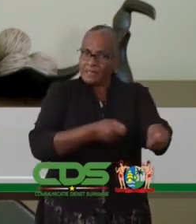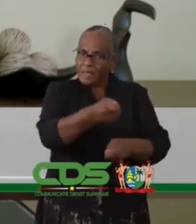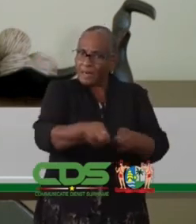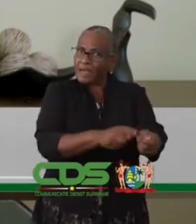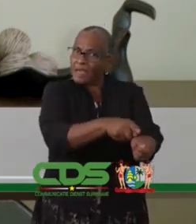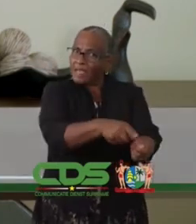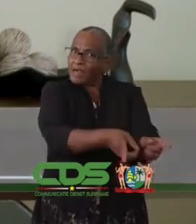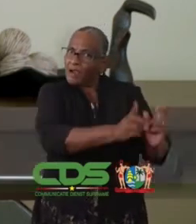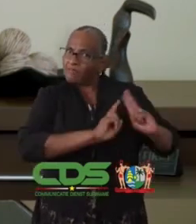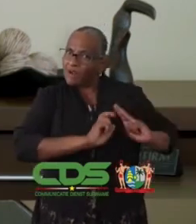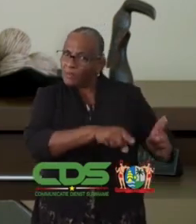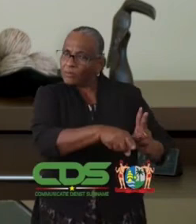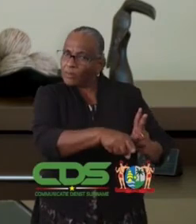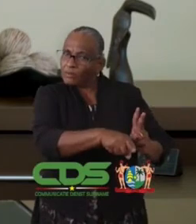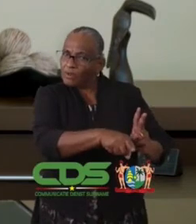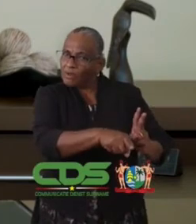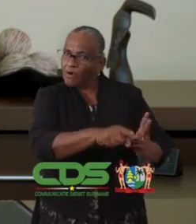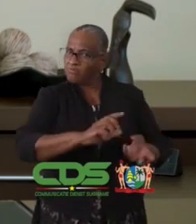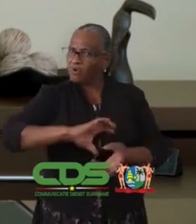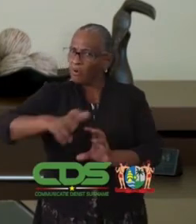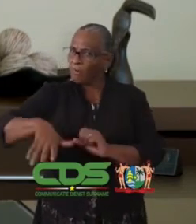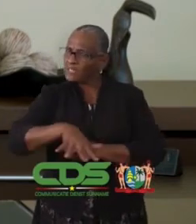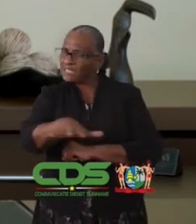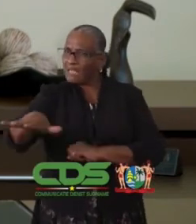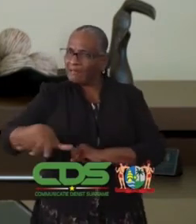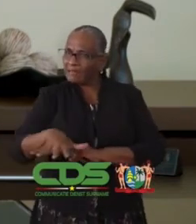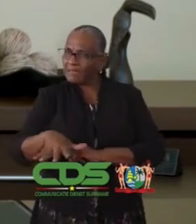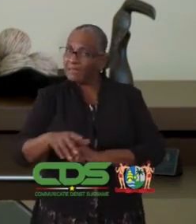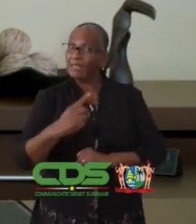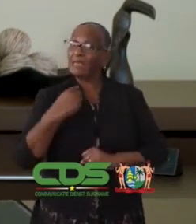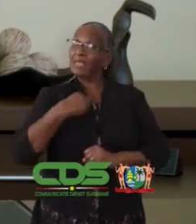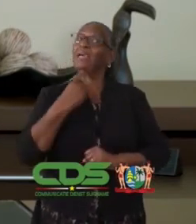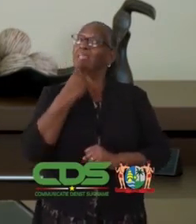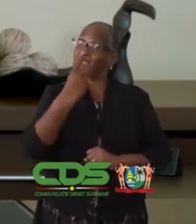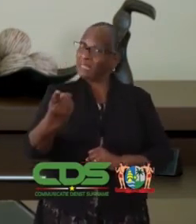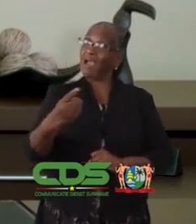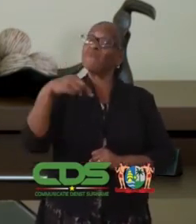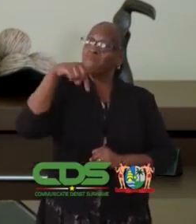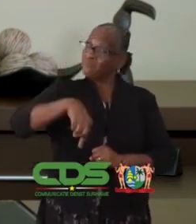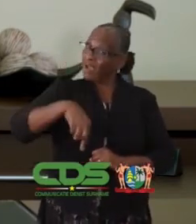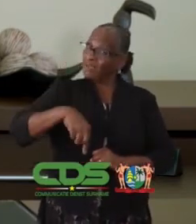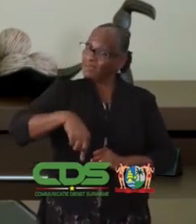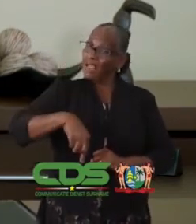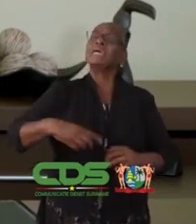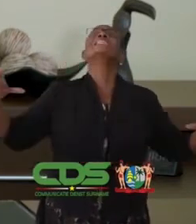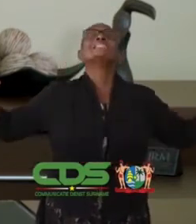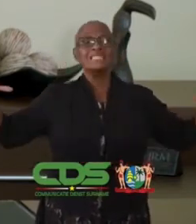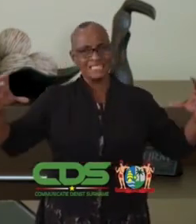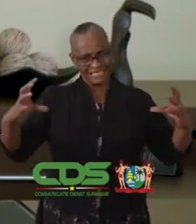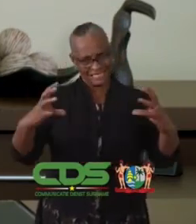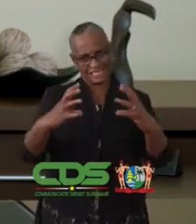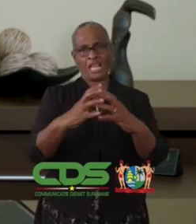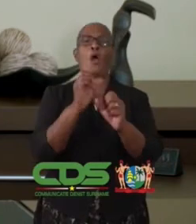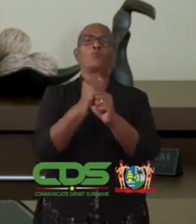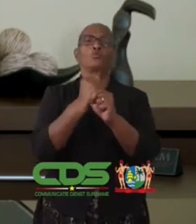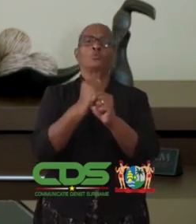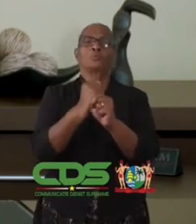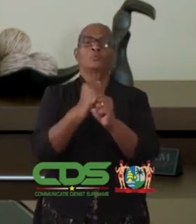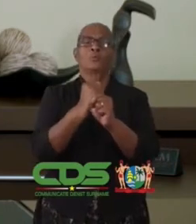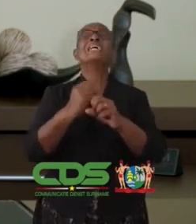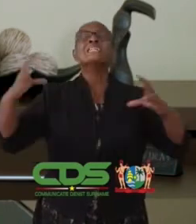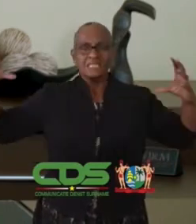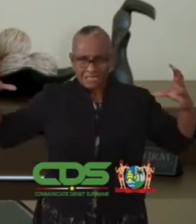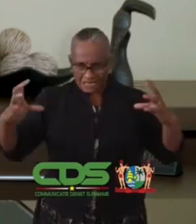de regering verantwoordelijk is voor het creëren van omstandigheden, zeg ik u vandaag, het is een